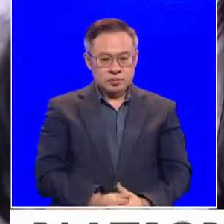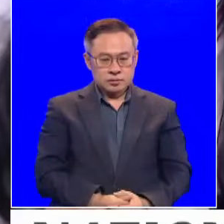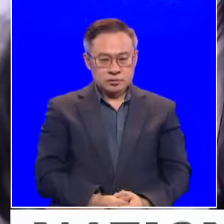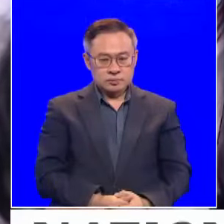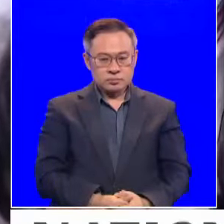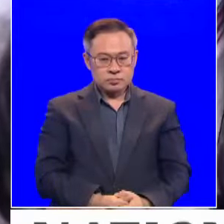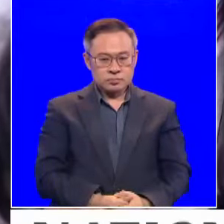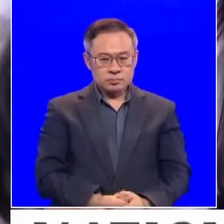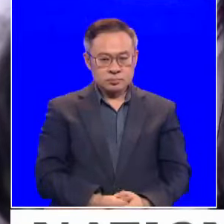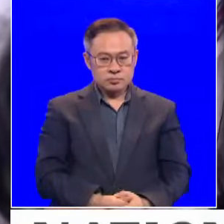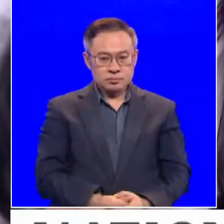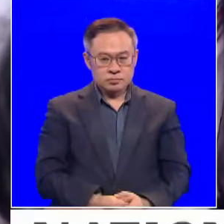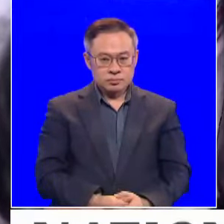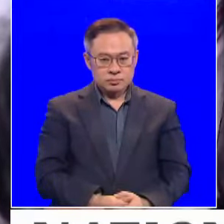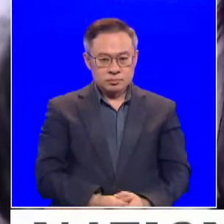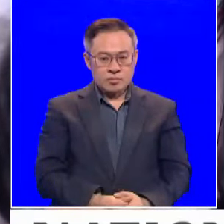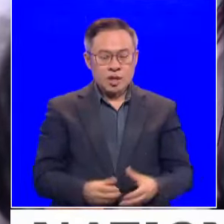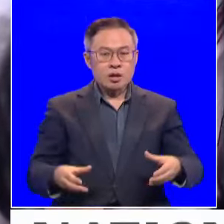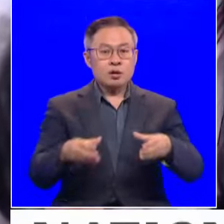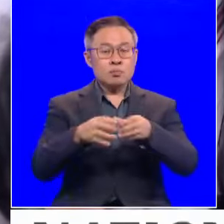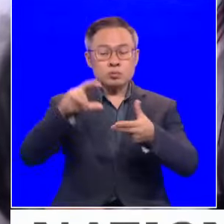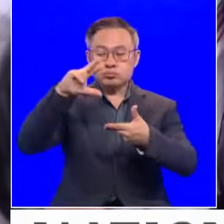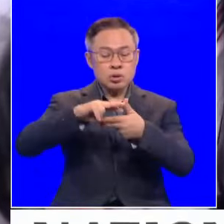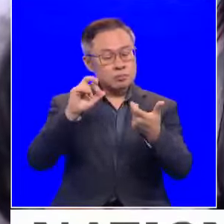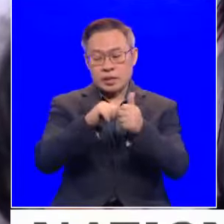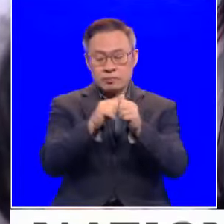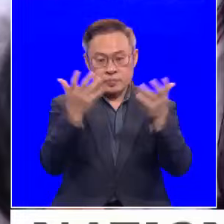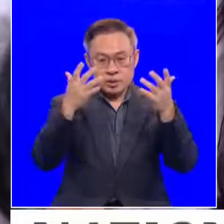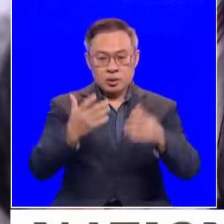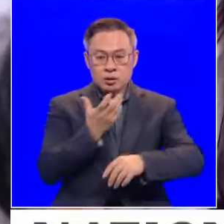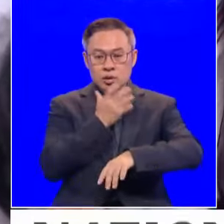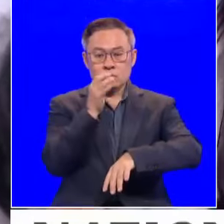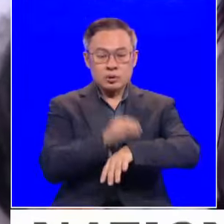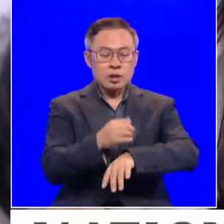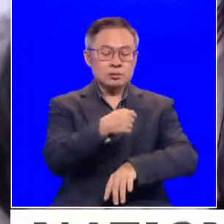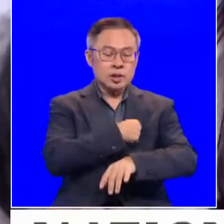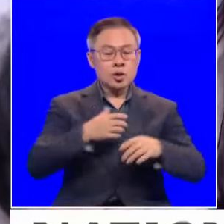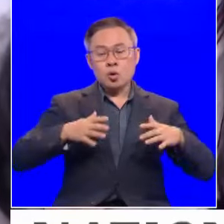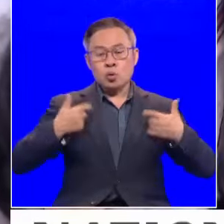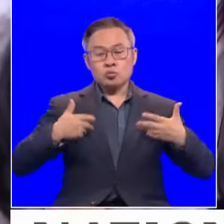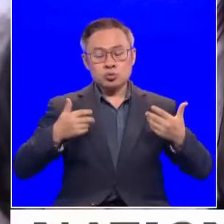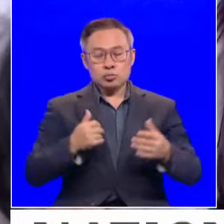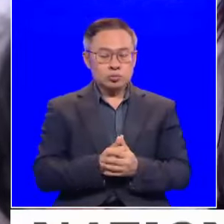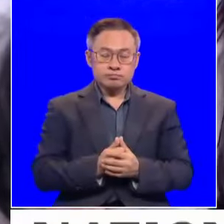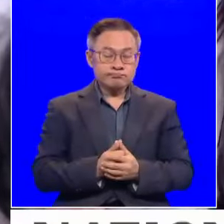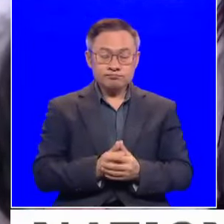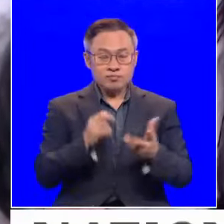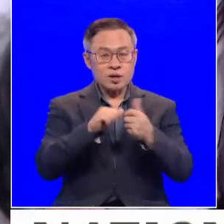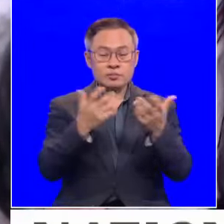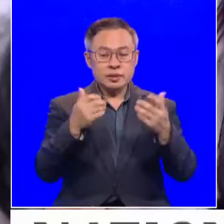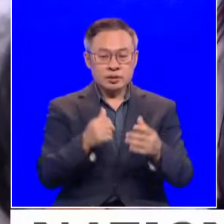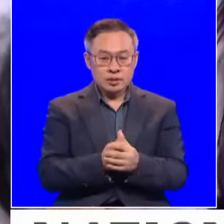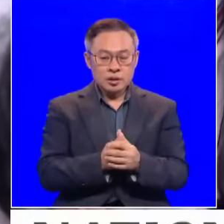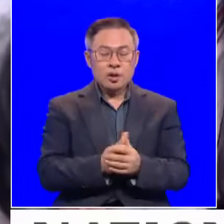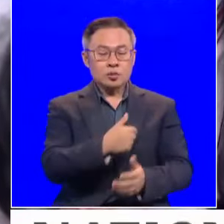ค่ะ เราเนี่ยสบายมากท่านหัวหน้าพรรคท่านมีความสุขแล้วก็ท่านก็มีความเข้มแข็